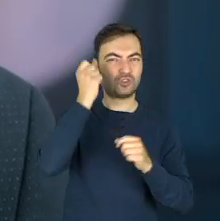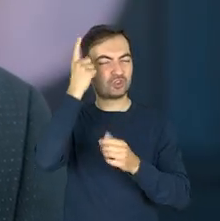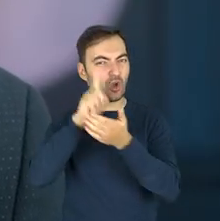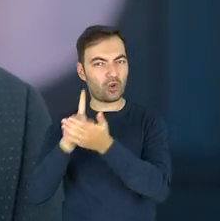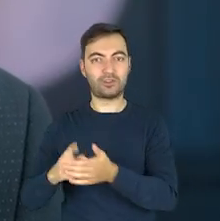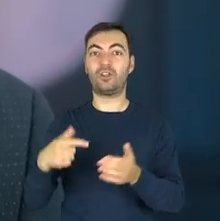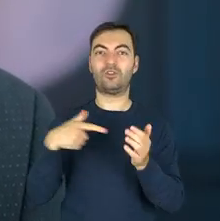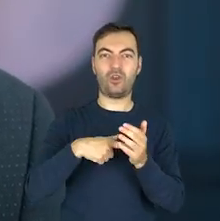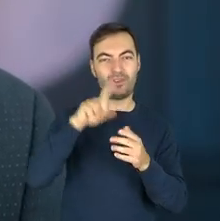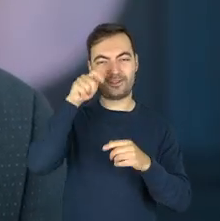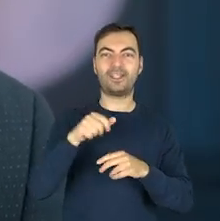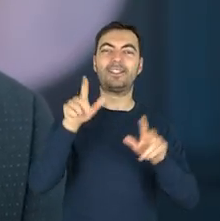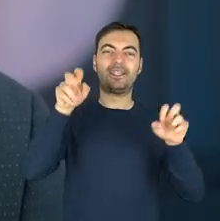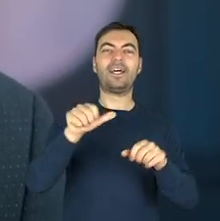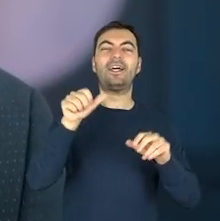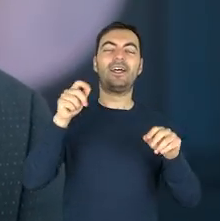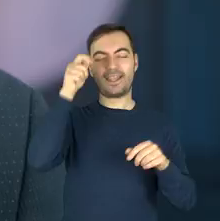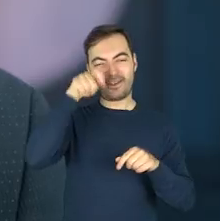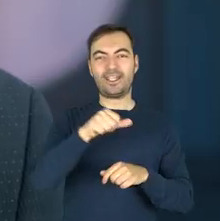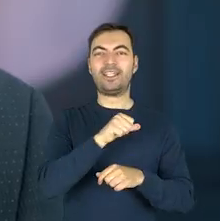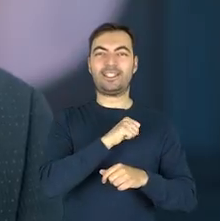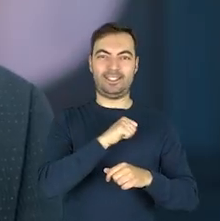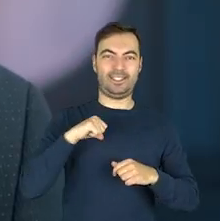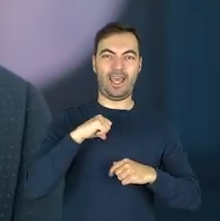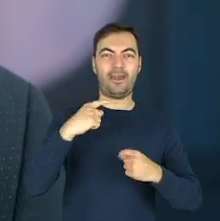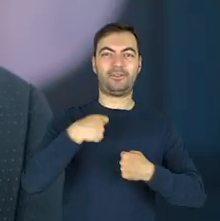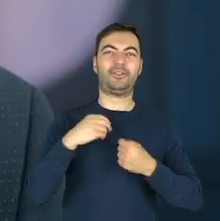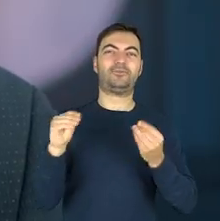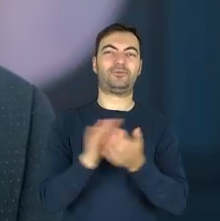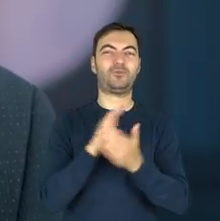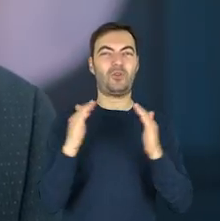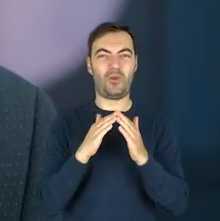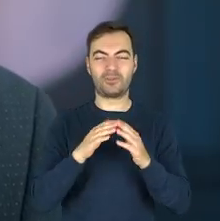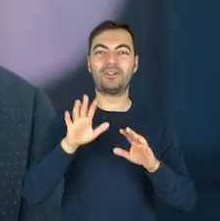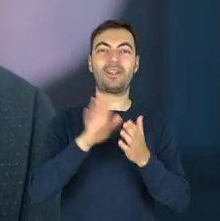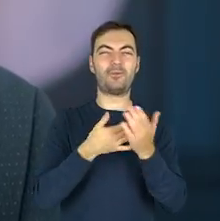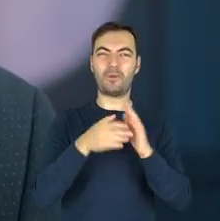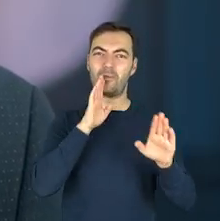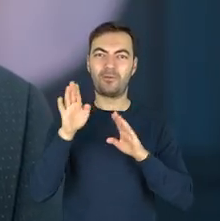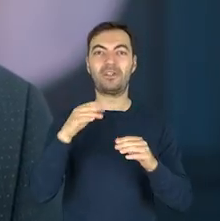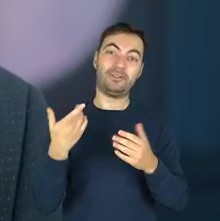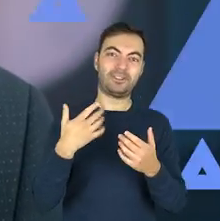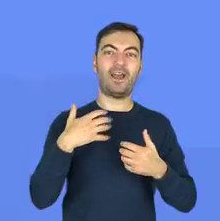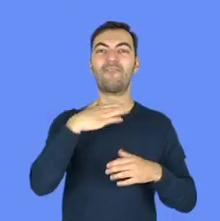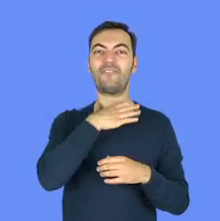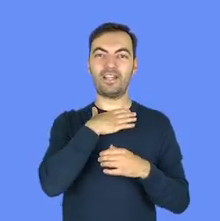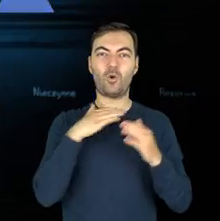nazywają samoudomowieniem. Podobne zjawisko zachodzi na przykład u udomowionych wilków, czyli